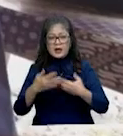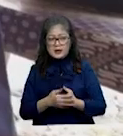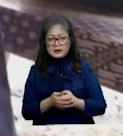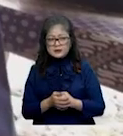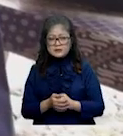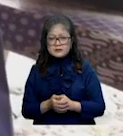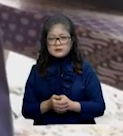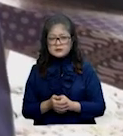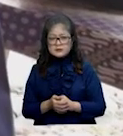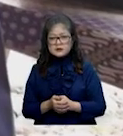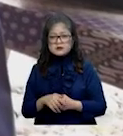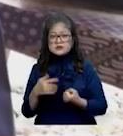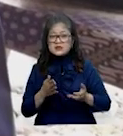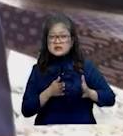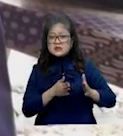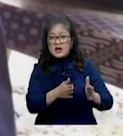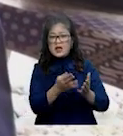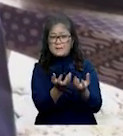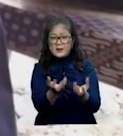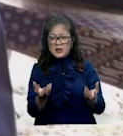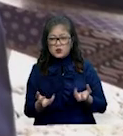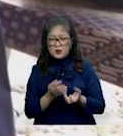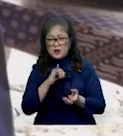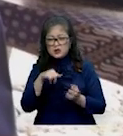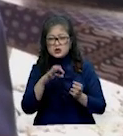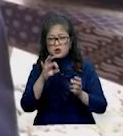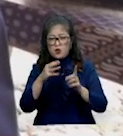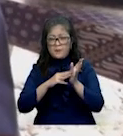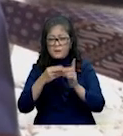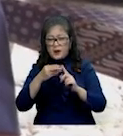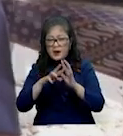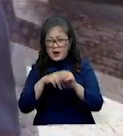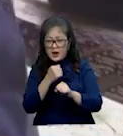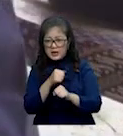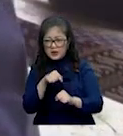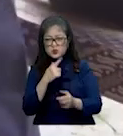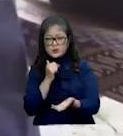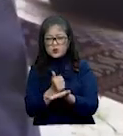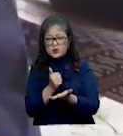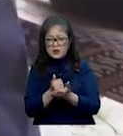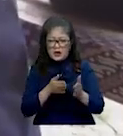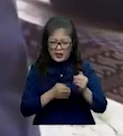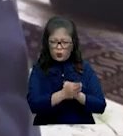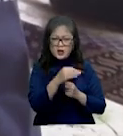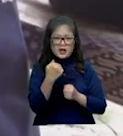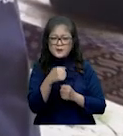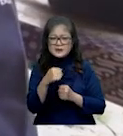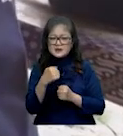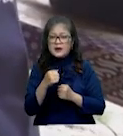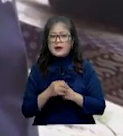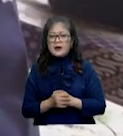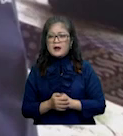Keadaan Batu Jomba itu sebenarnya tidak pantas lagi dilalui oleh bus. Kadang-kadang pernya